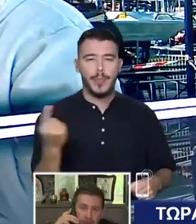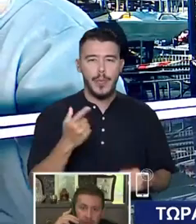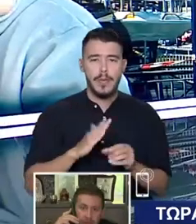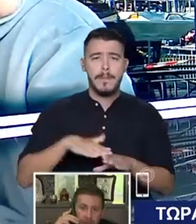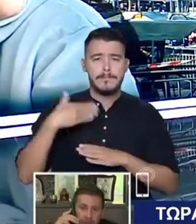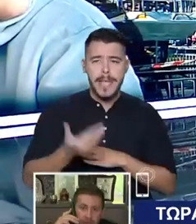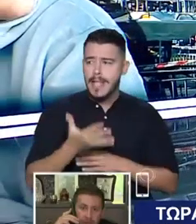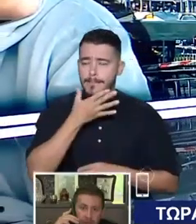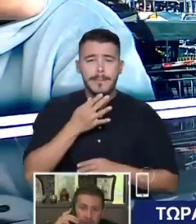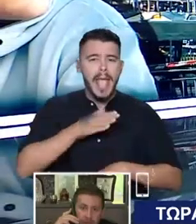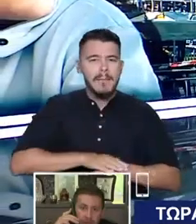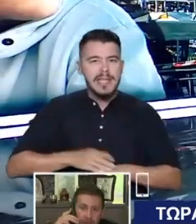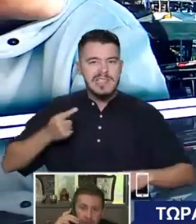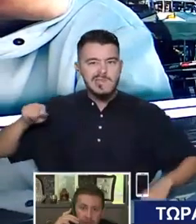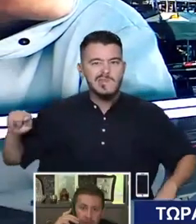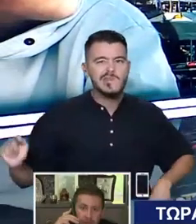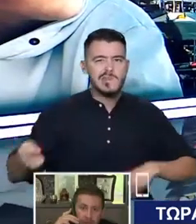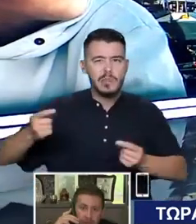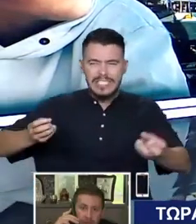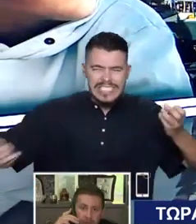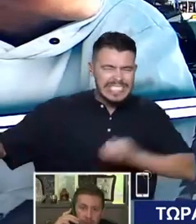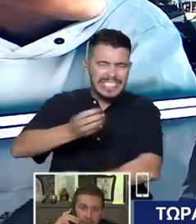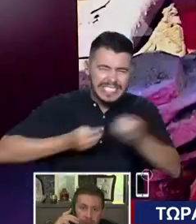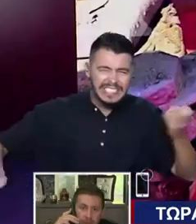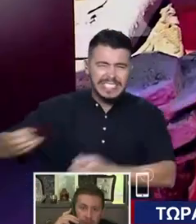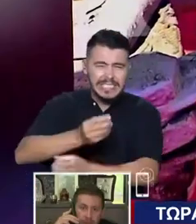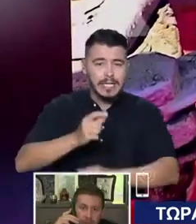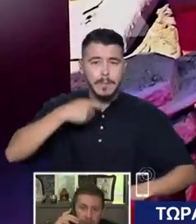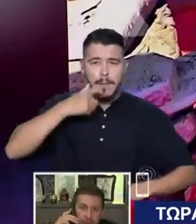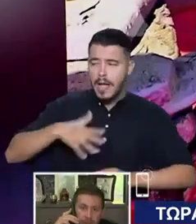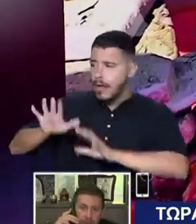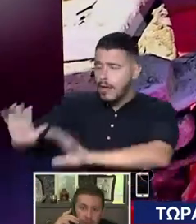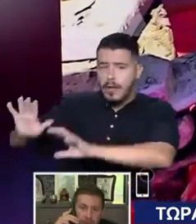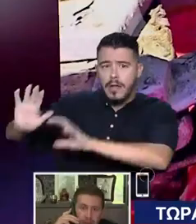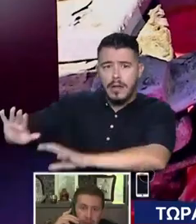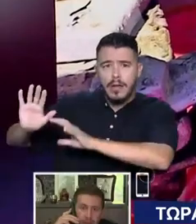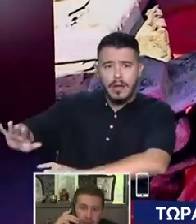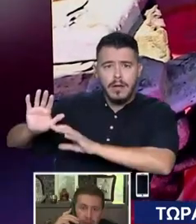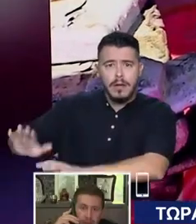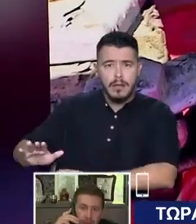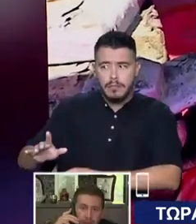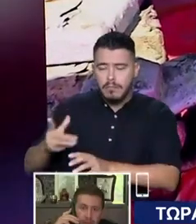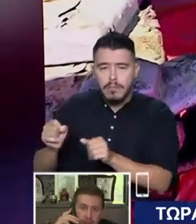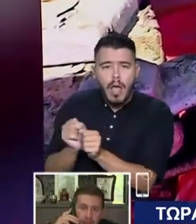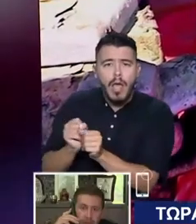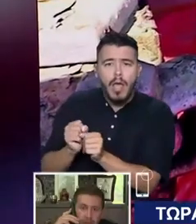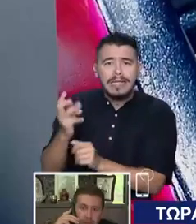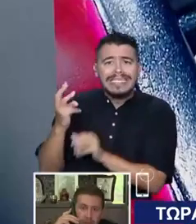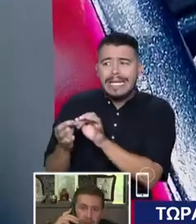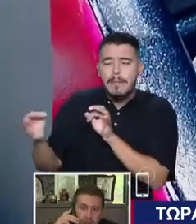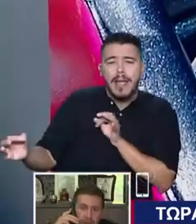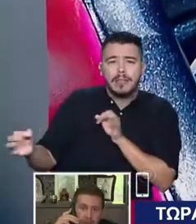μεγάλη ταχύτητα. Η μητέρα του φώναζε «χαμήλωσέ το, χαμήλωσέ το» στα τρία μέτρα από το σημείο που